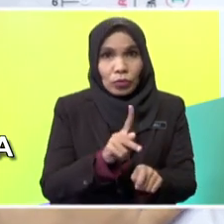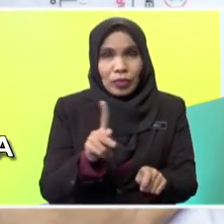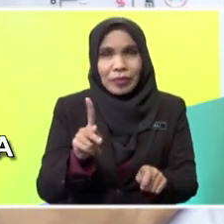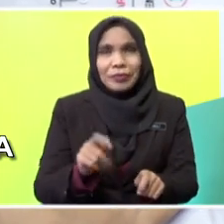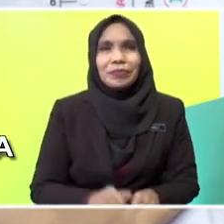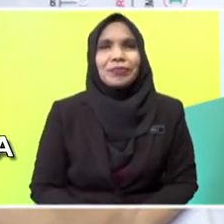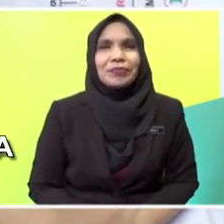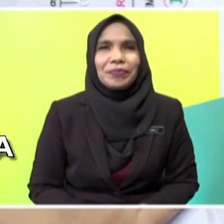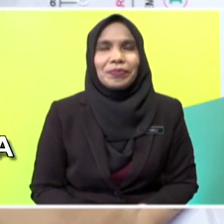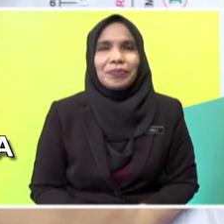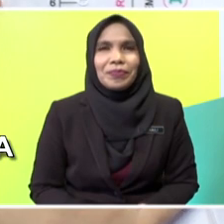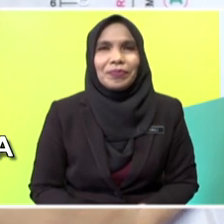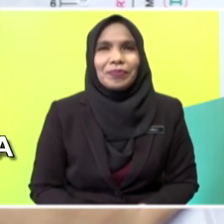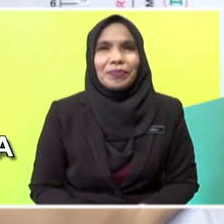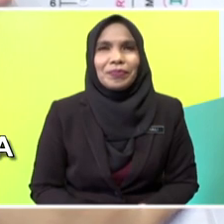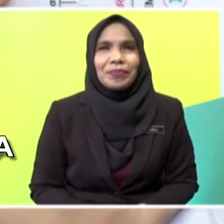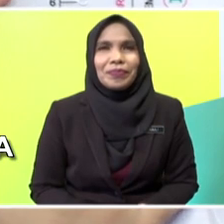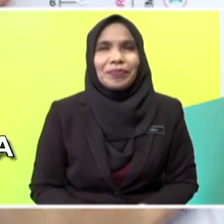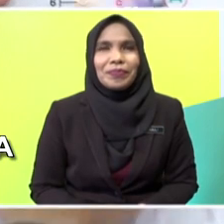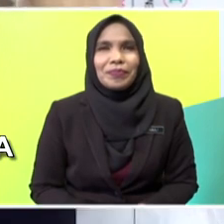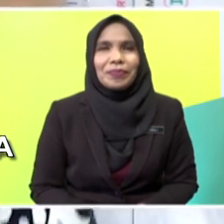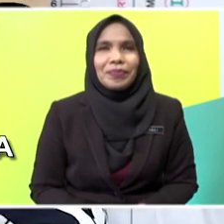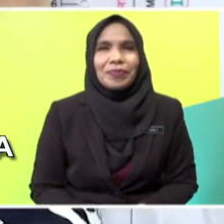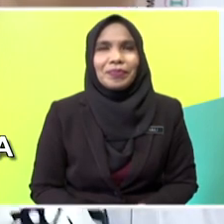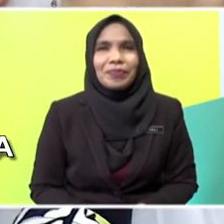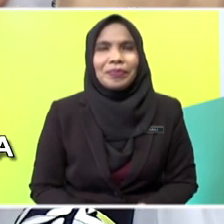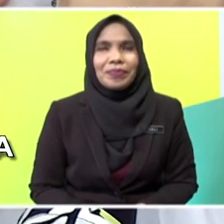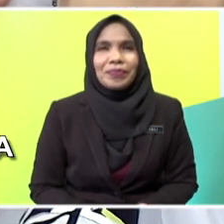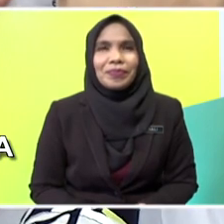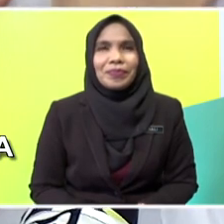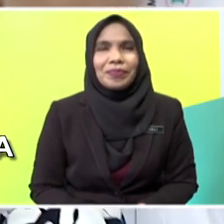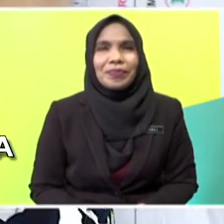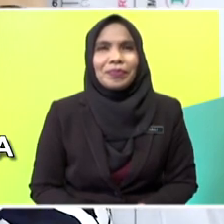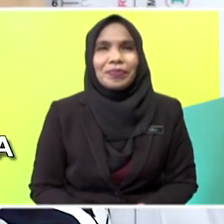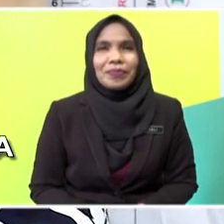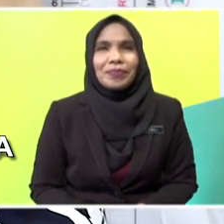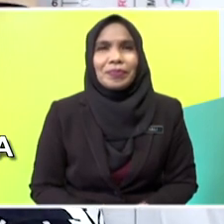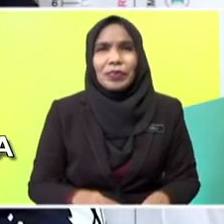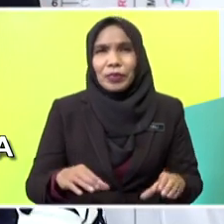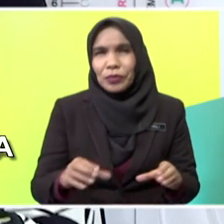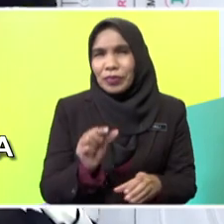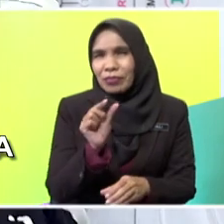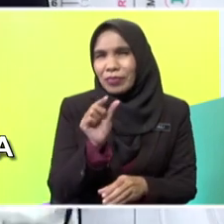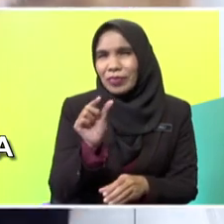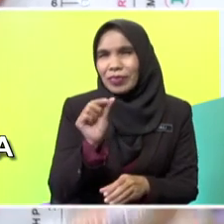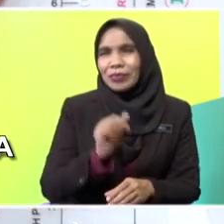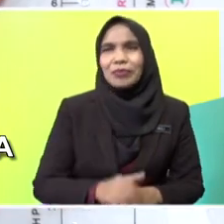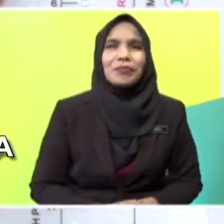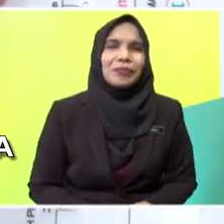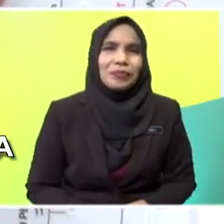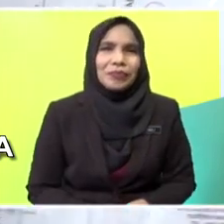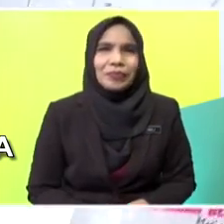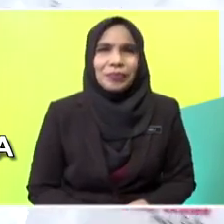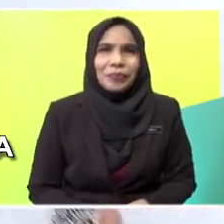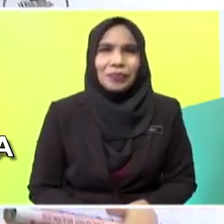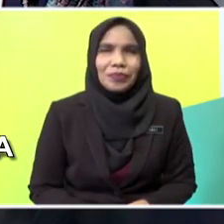Ha, tarik. Masukkan dalam lubang. Oh, dalam lubang ni, cikgu. Ha, okey. Okay. Sikit-sikit. Naik-naik sikit. Okey, tunggu-tunggu saya tarik. Tunggu okay. Saya tarik. Oh.